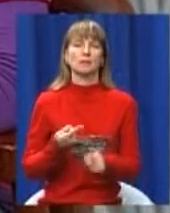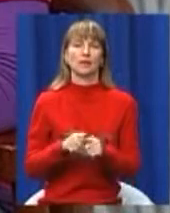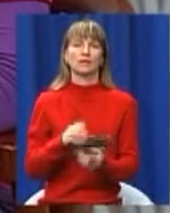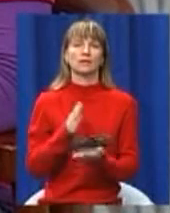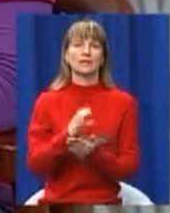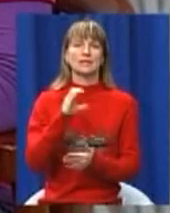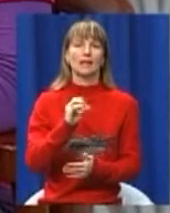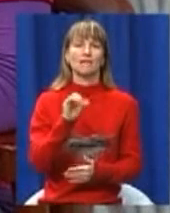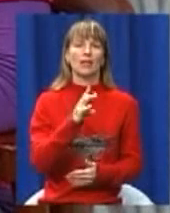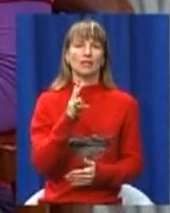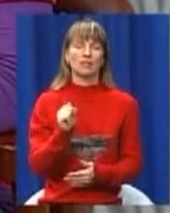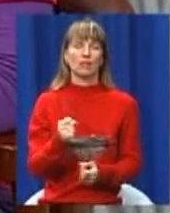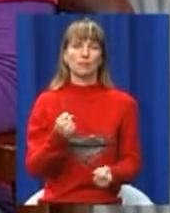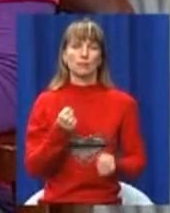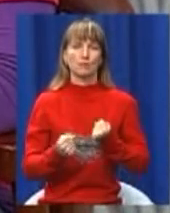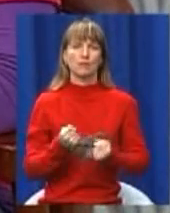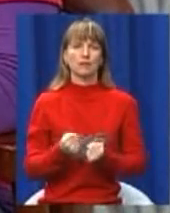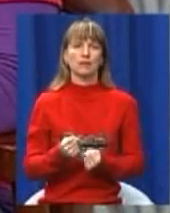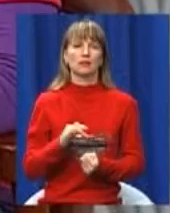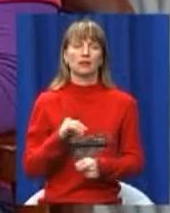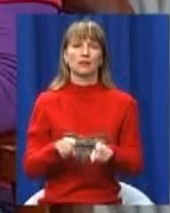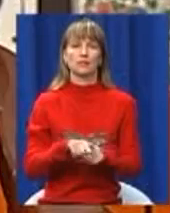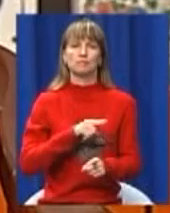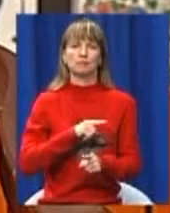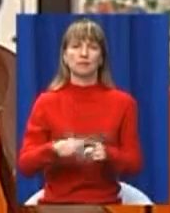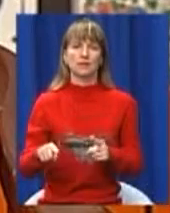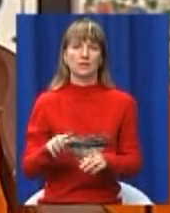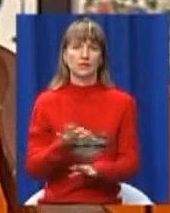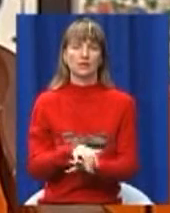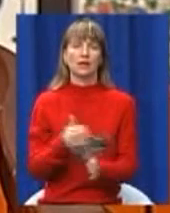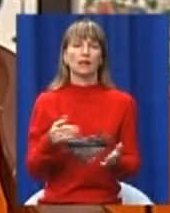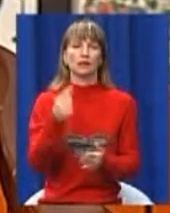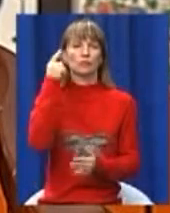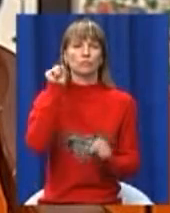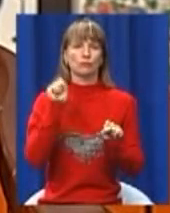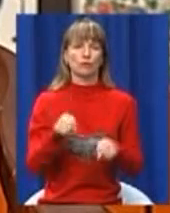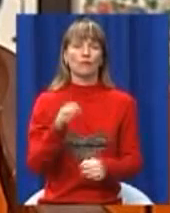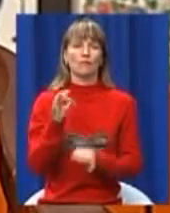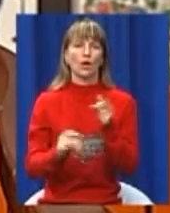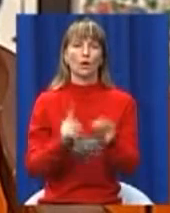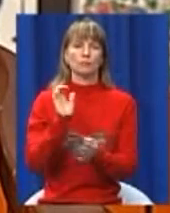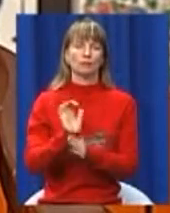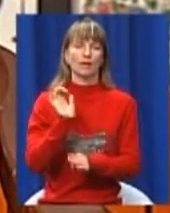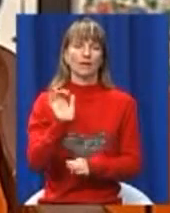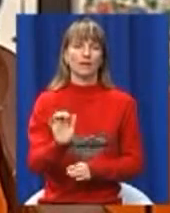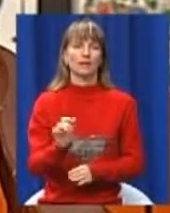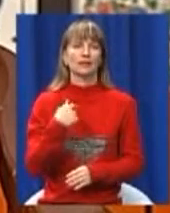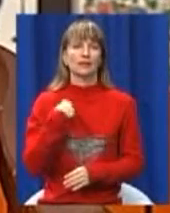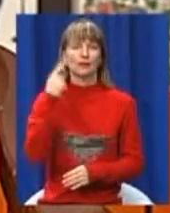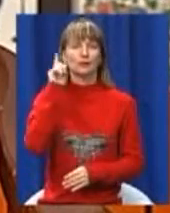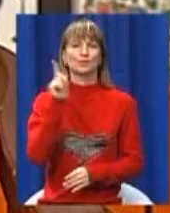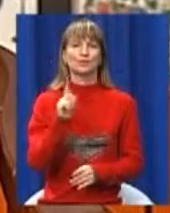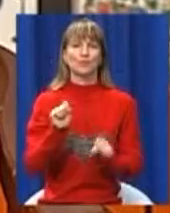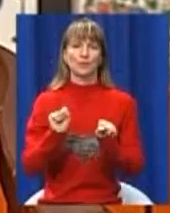Виявляється, Саванна досить таки міцна і така от швидка і прутка кицька. Як ти думаєш, можна її в космос відправляти? Я думаю,